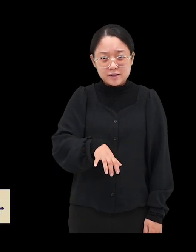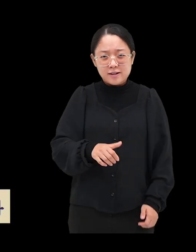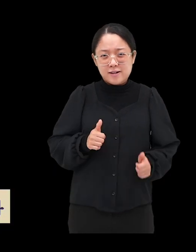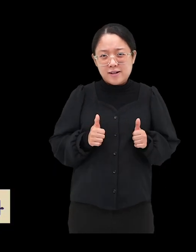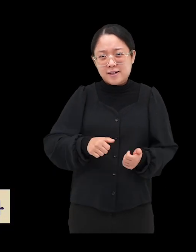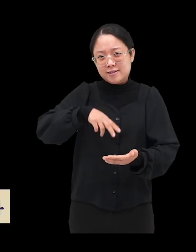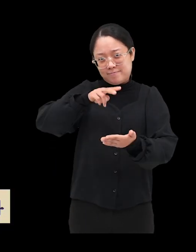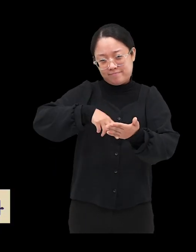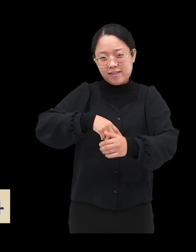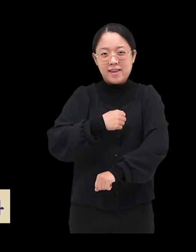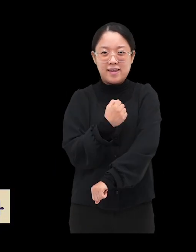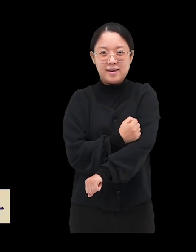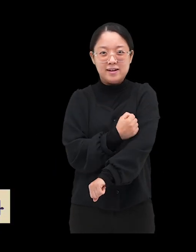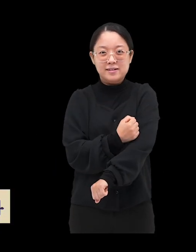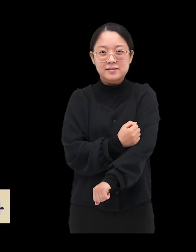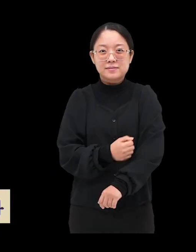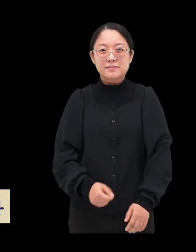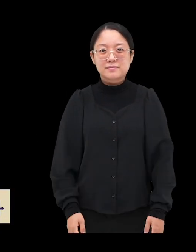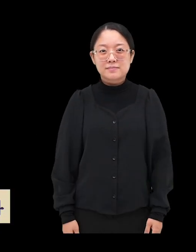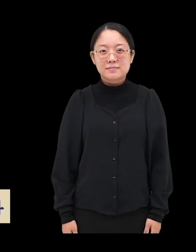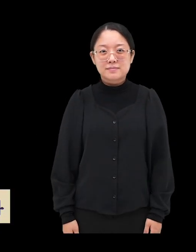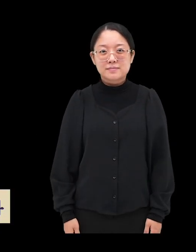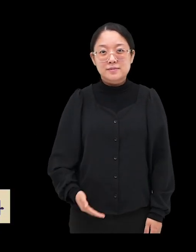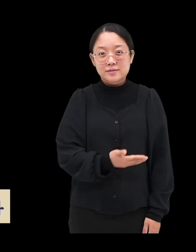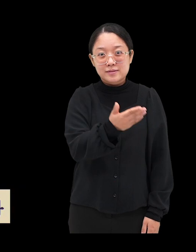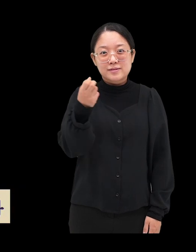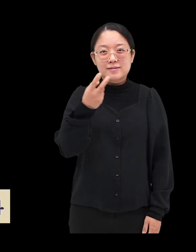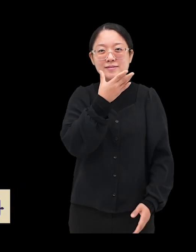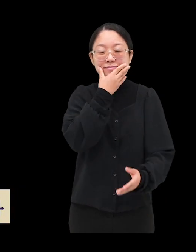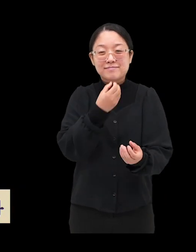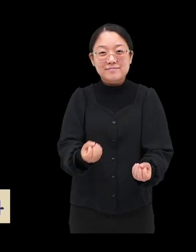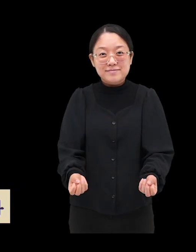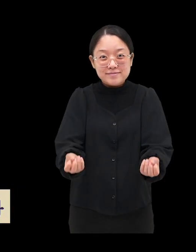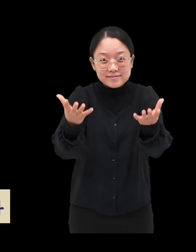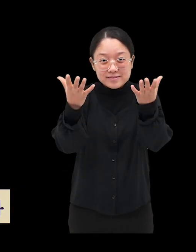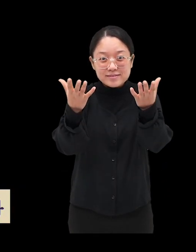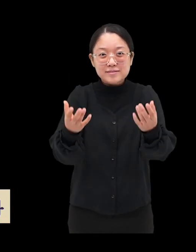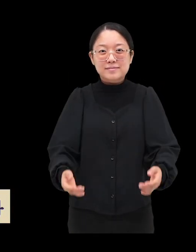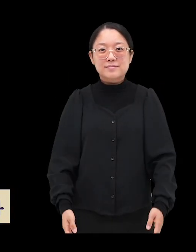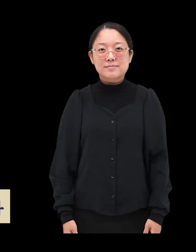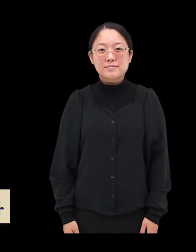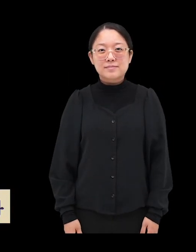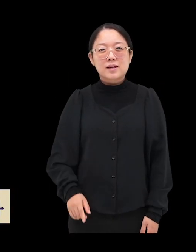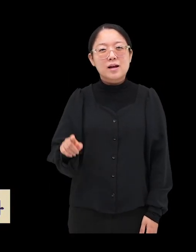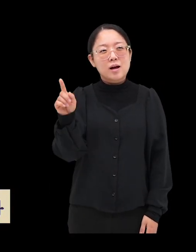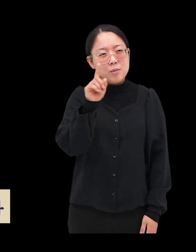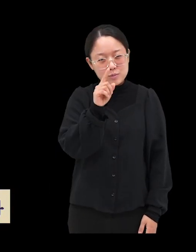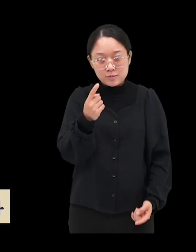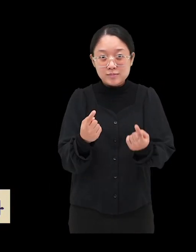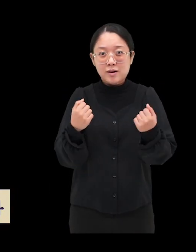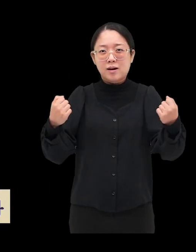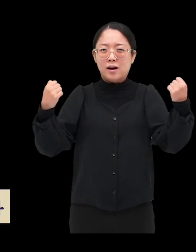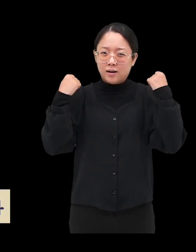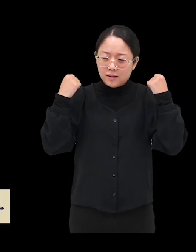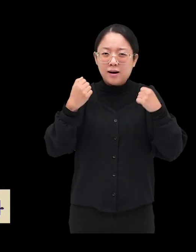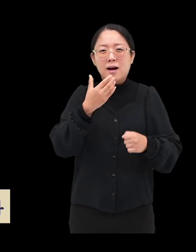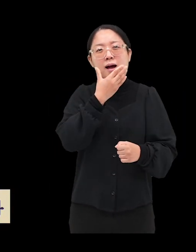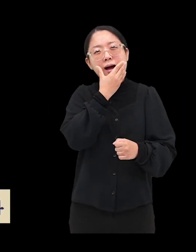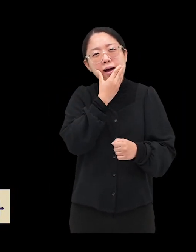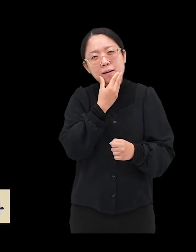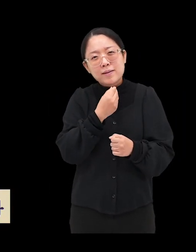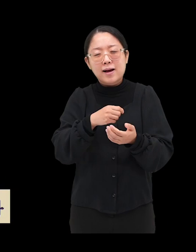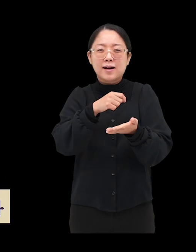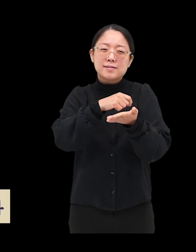싶어요. 저도 제 자리에서 열심히 읽고 쓰고 있겠습니다. 여러분들 다시 한번 진심으로 축하드리고 무엇보다